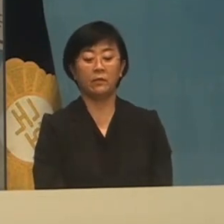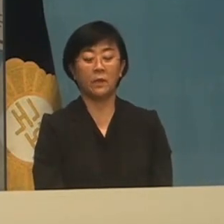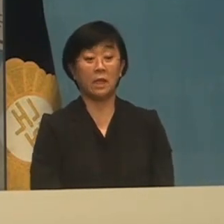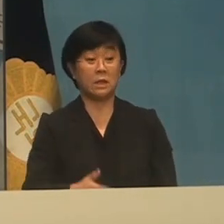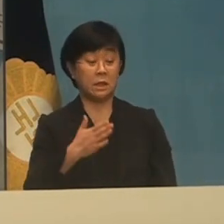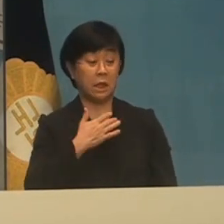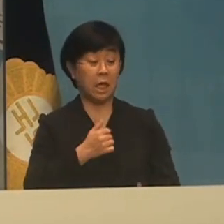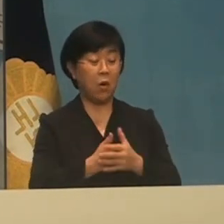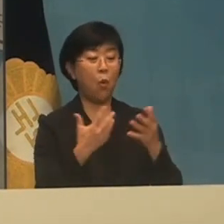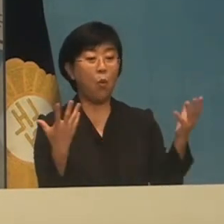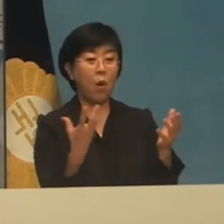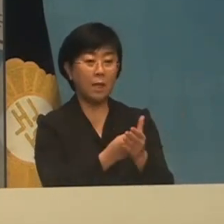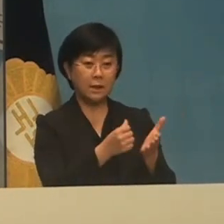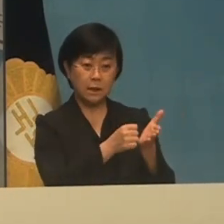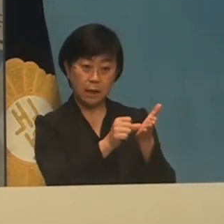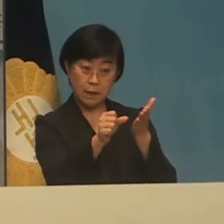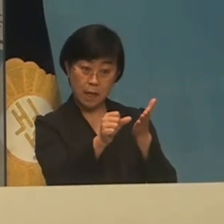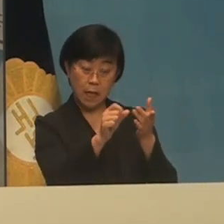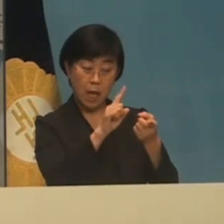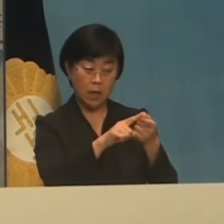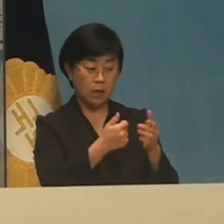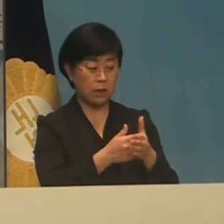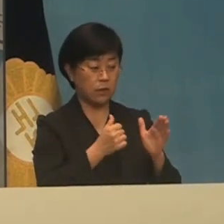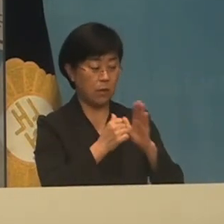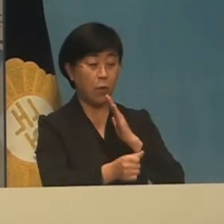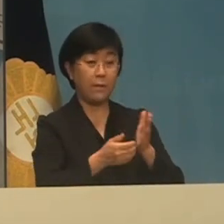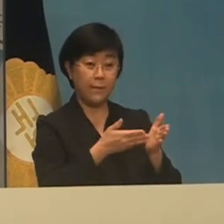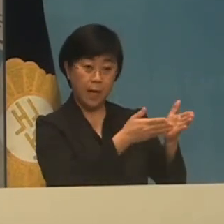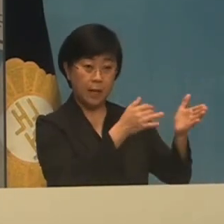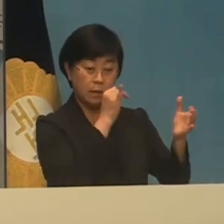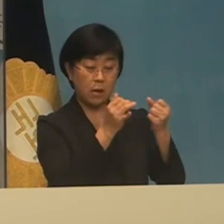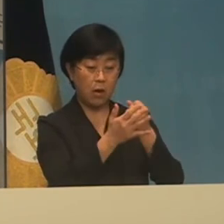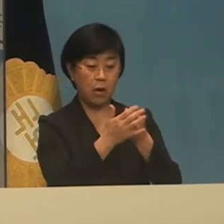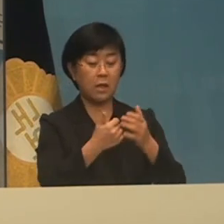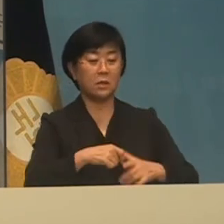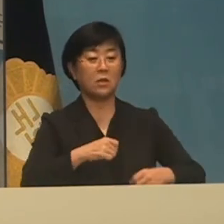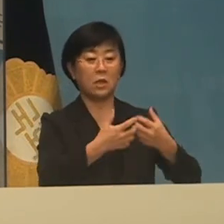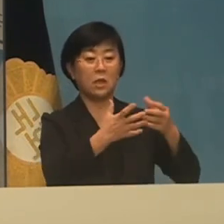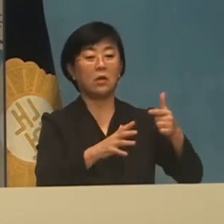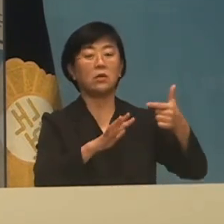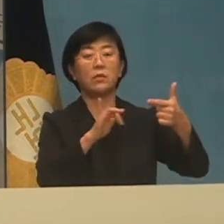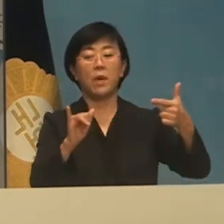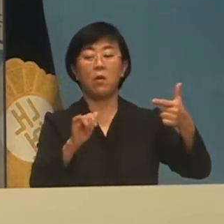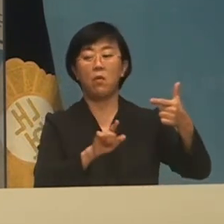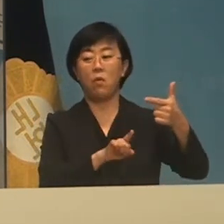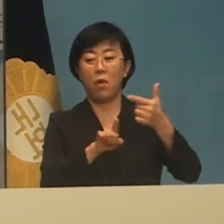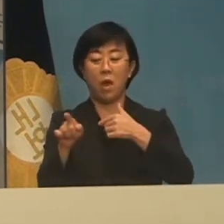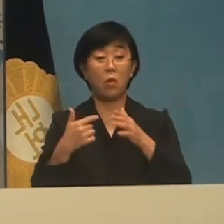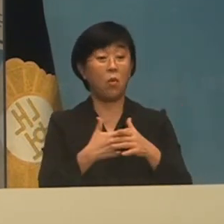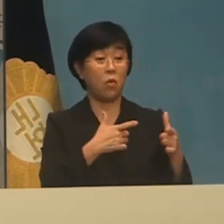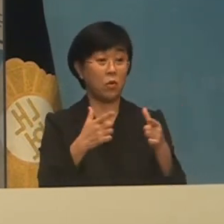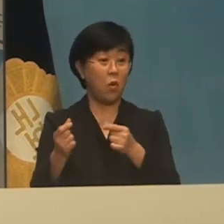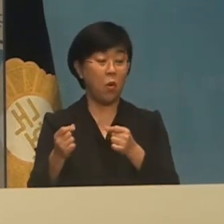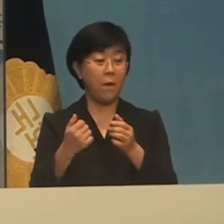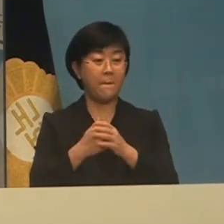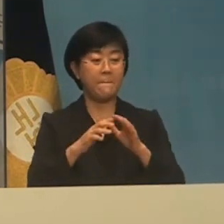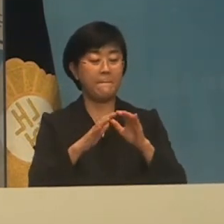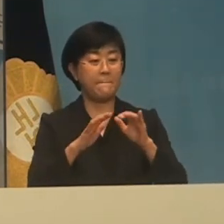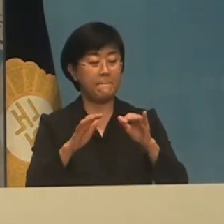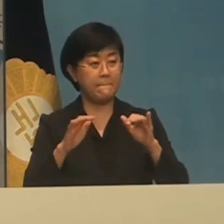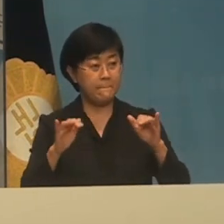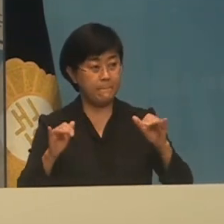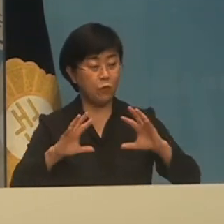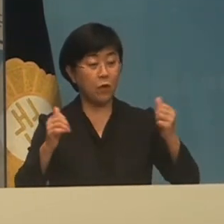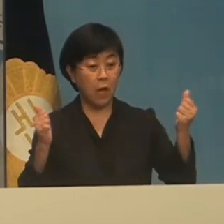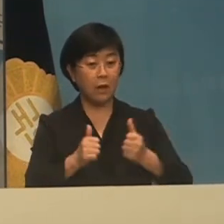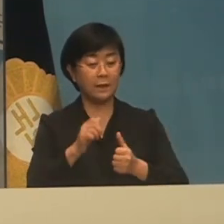독소 조항을 완전히 삭제한 개정안을 대표 발의했습니다만 정의당 6명 의원 외에 공동발의 의원을 찾는 데만 반년